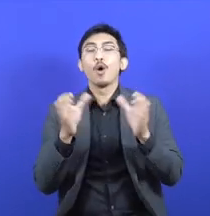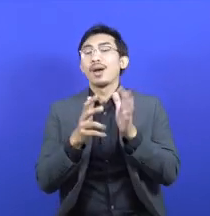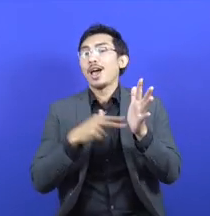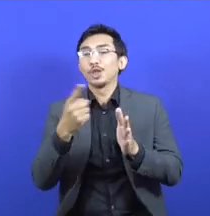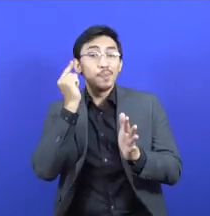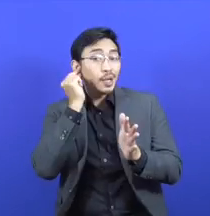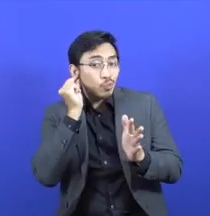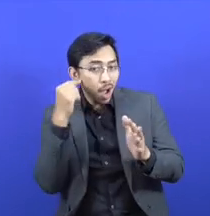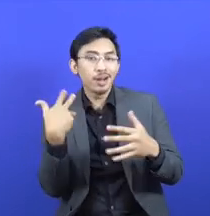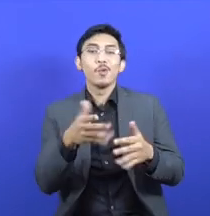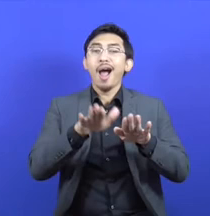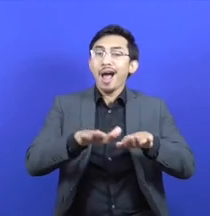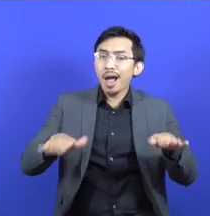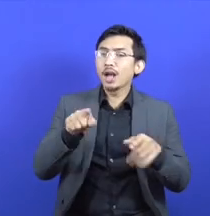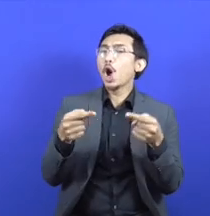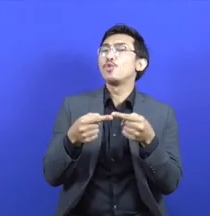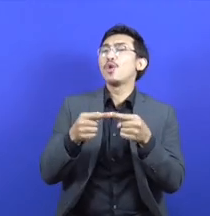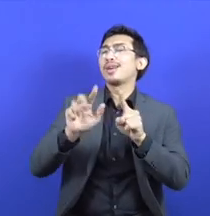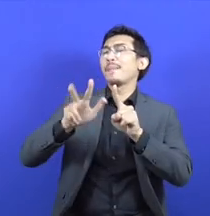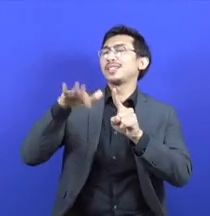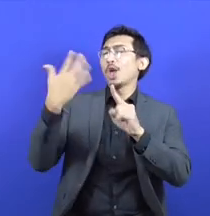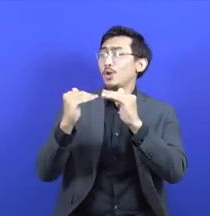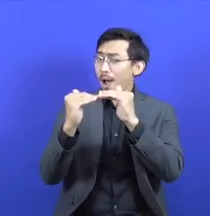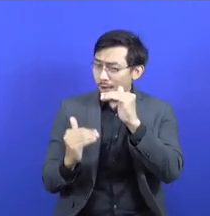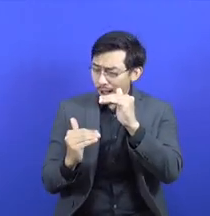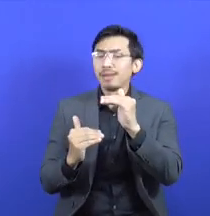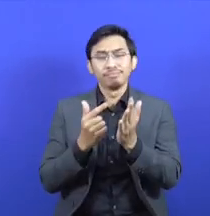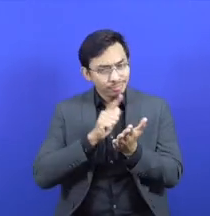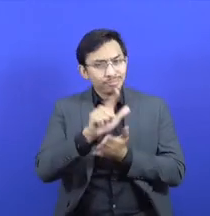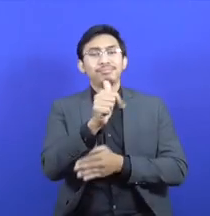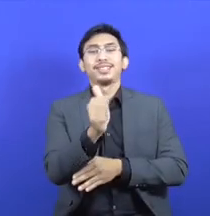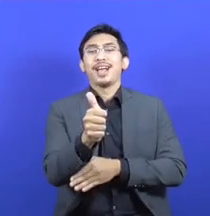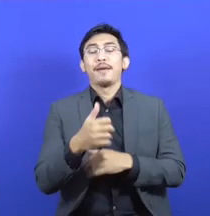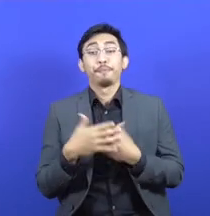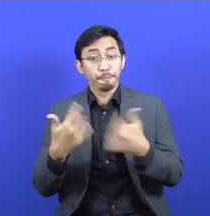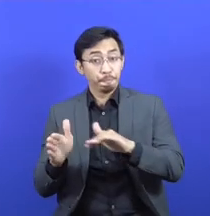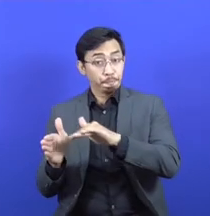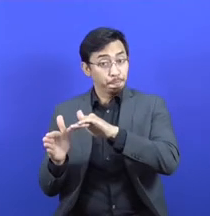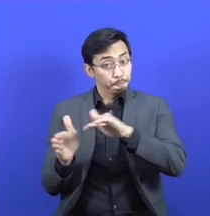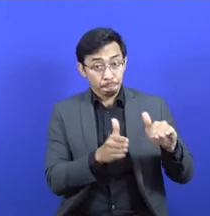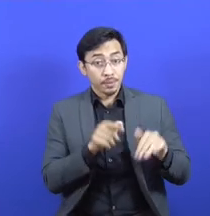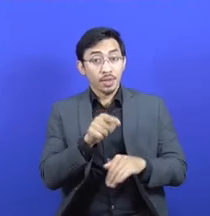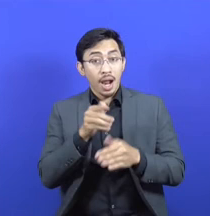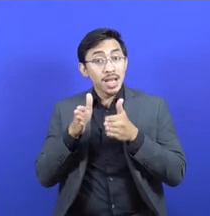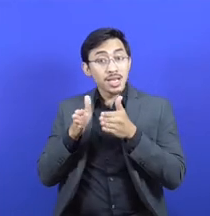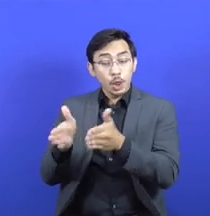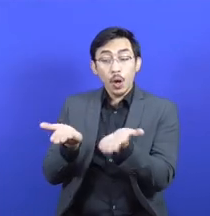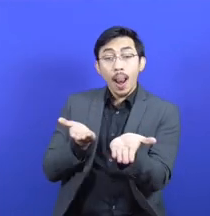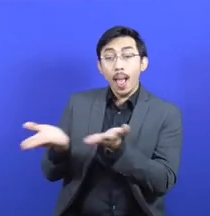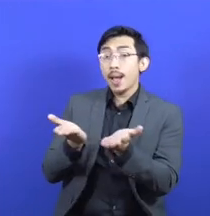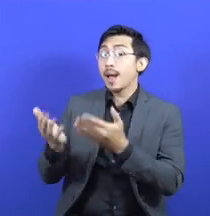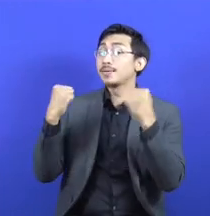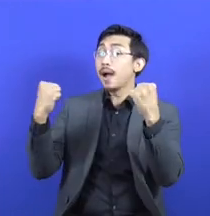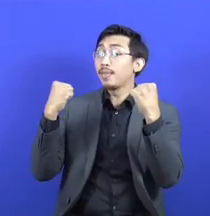Perempuan, ataupun Komnas Anak jika berkaitan dengan orang di bawah 18 tahun. Nah, selain itu, pekerja